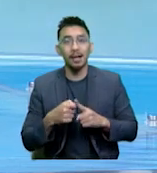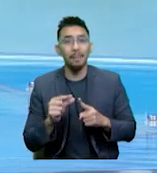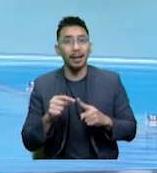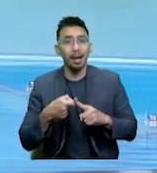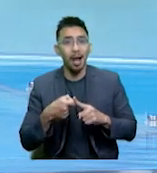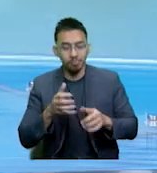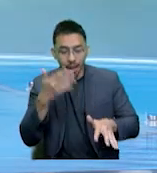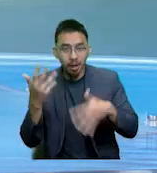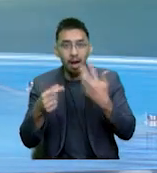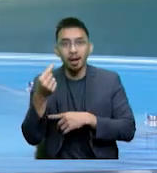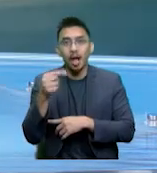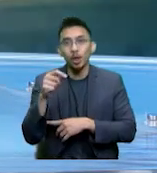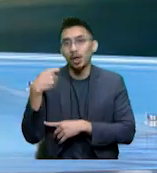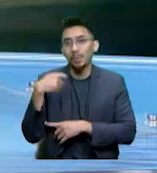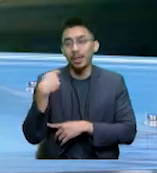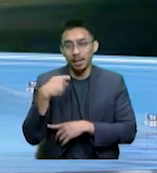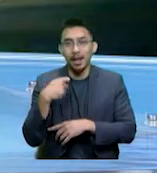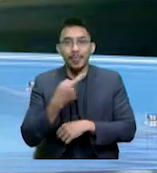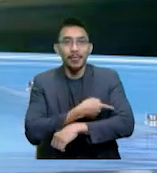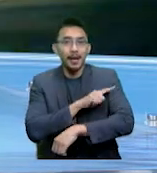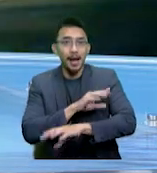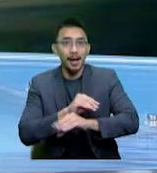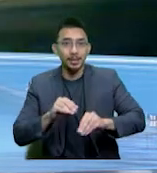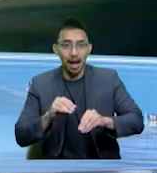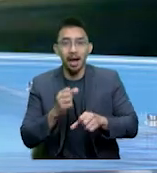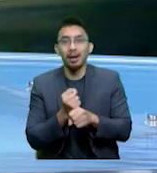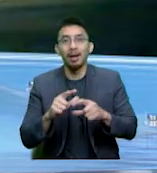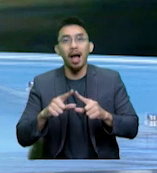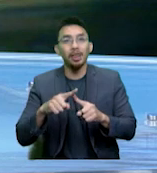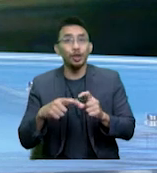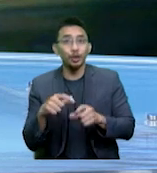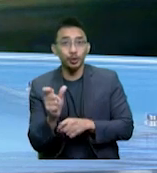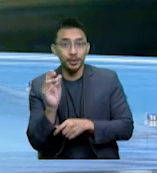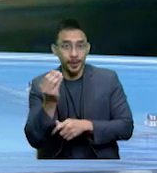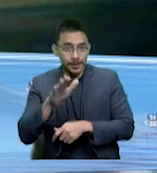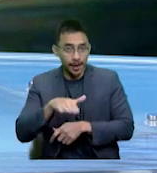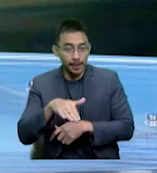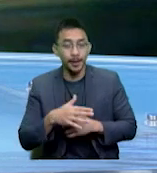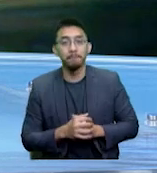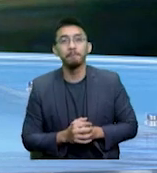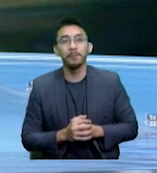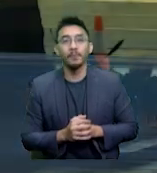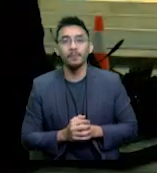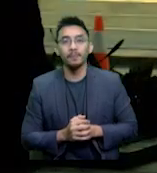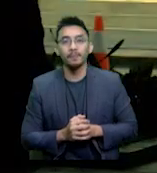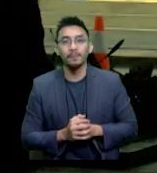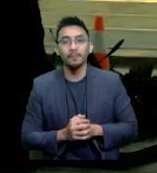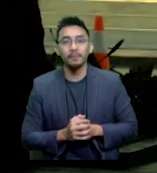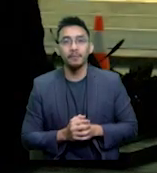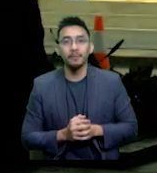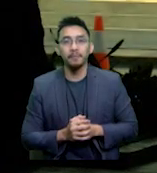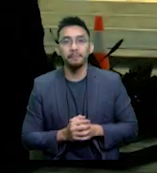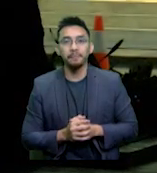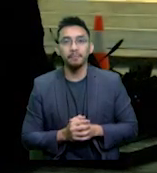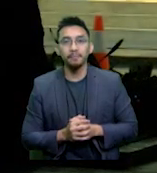Komisi Pemberantasan Korupsi KPK menggeledah kantor Kementerian Tenaga Kerja di Jalan Gatot Subroto, Jakarta Selatan.